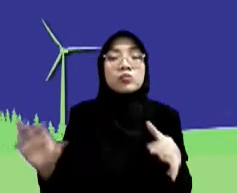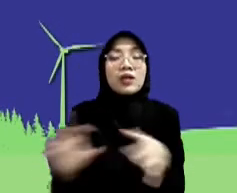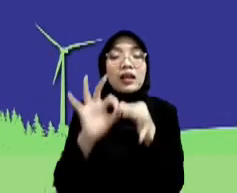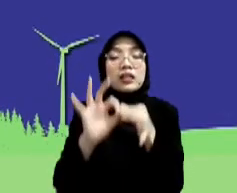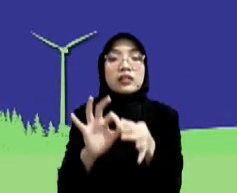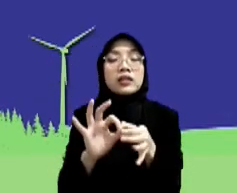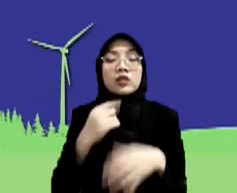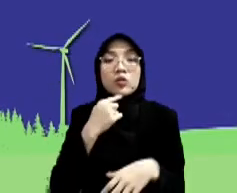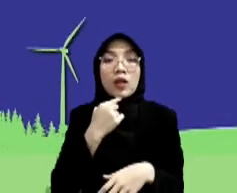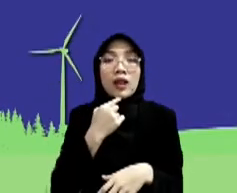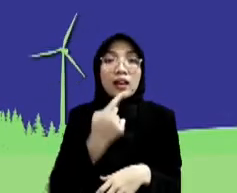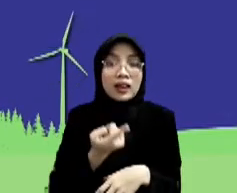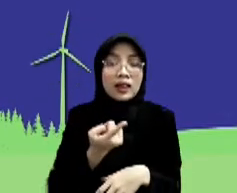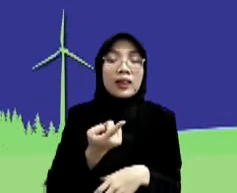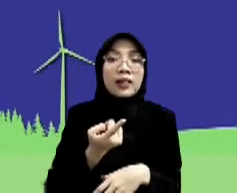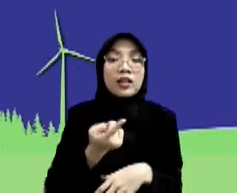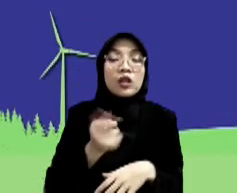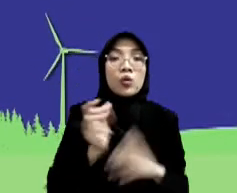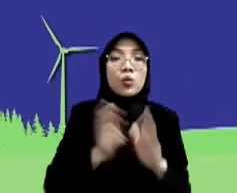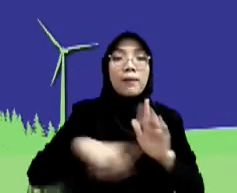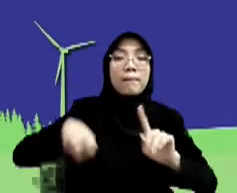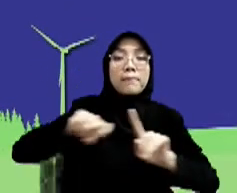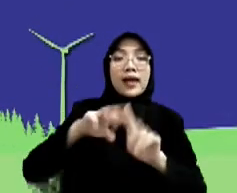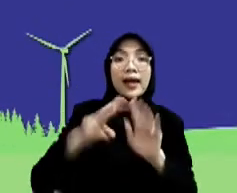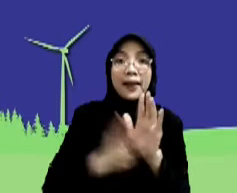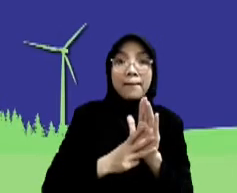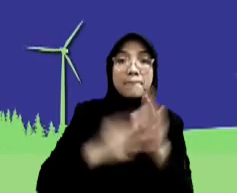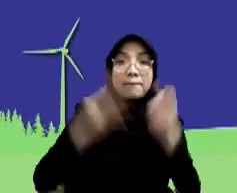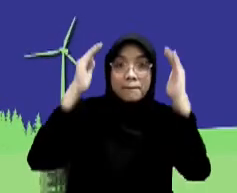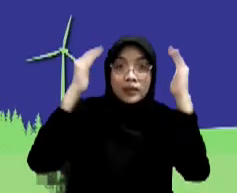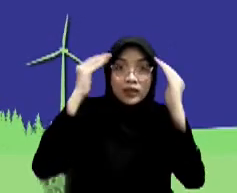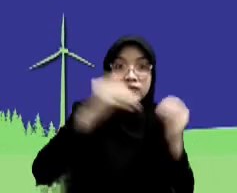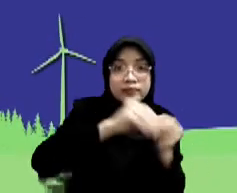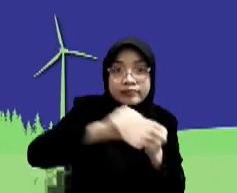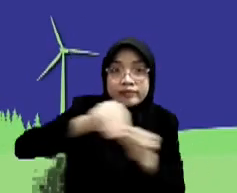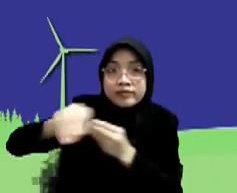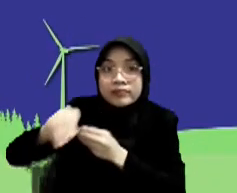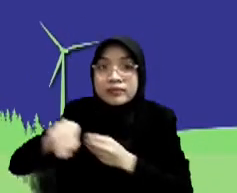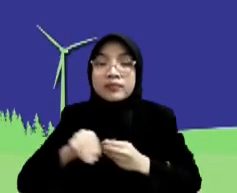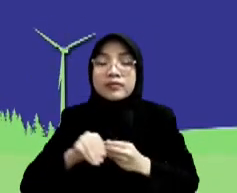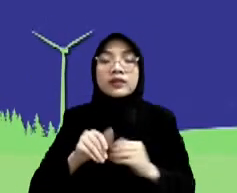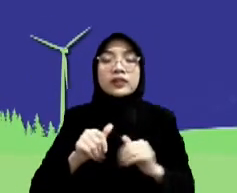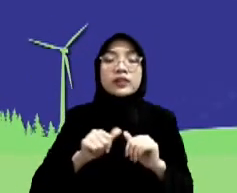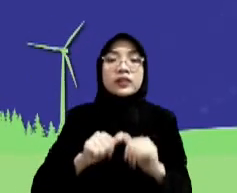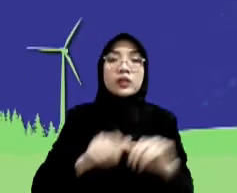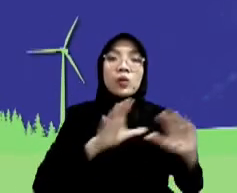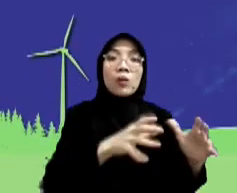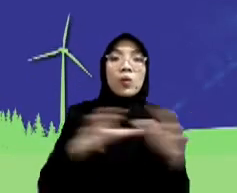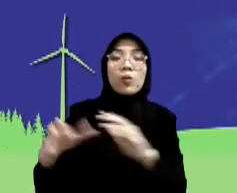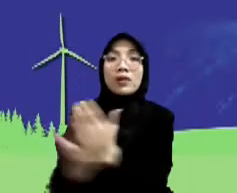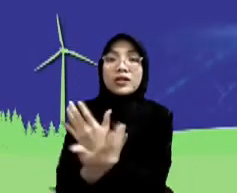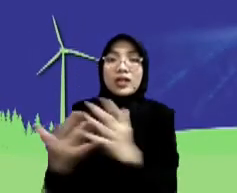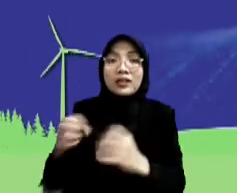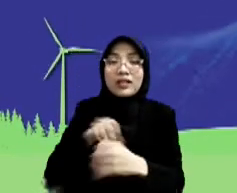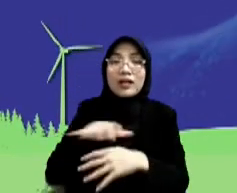dengan eh UMKM ya Bu ya UMKM petani dan eh kelompok masyarakat yang terdampak